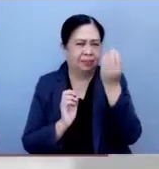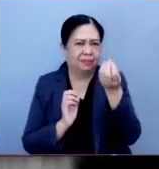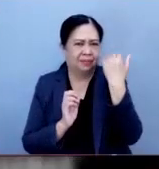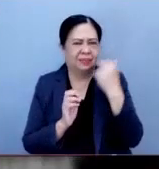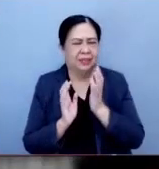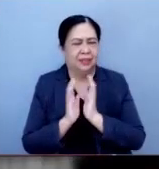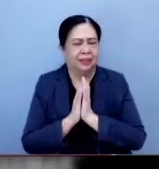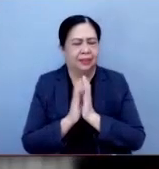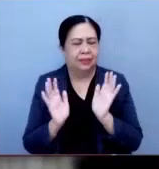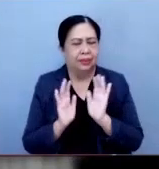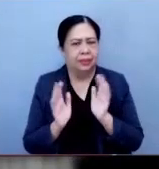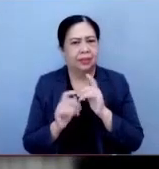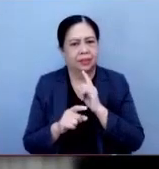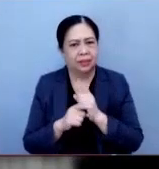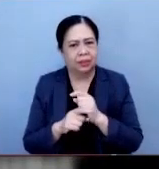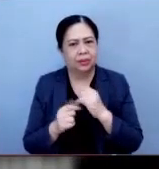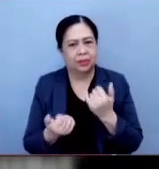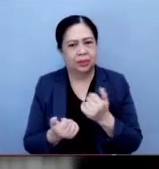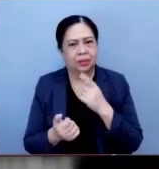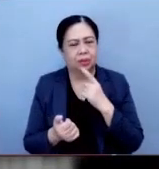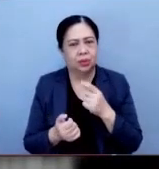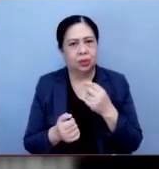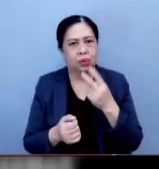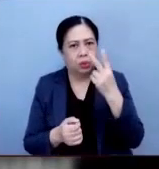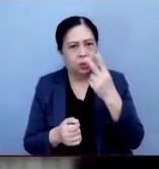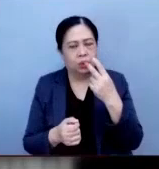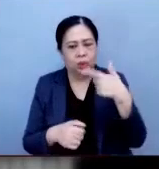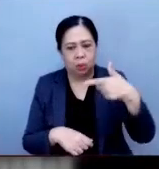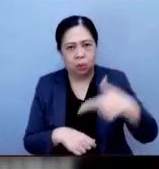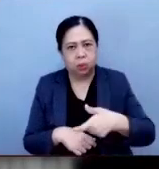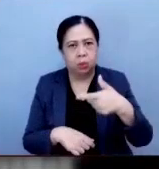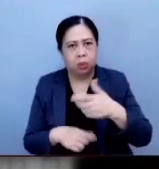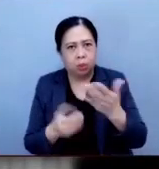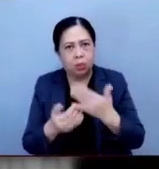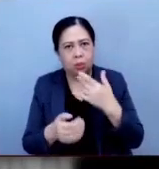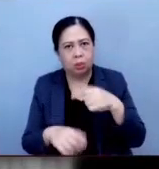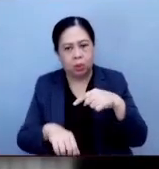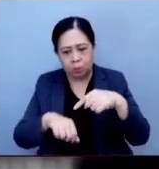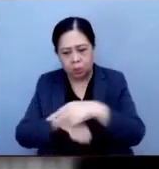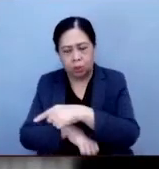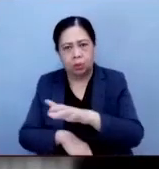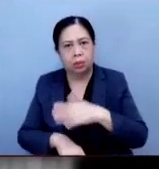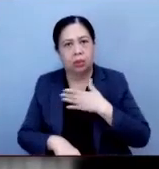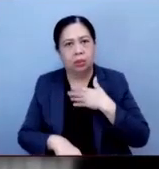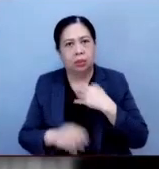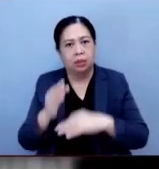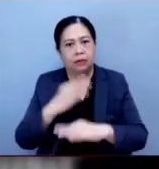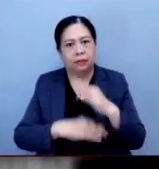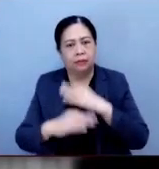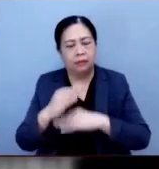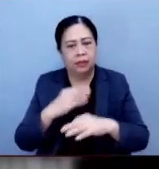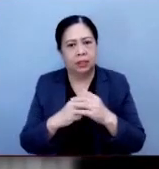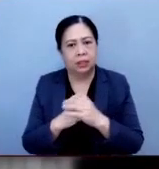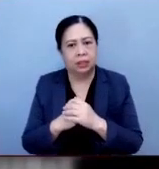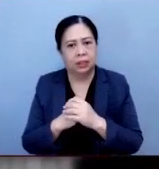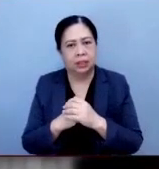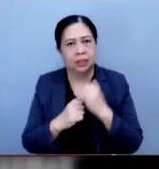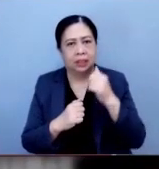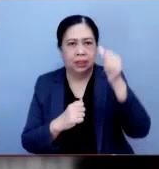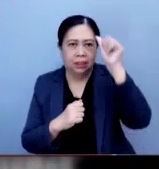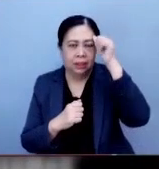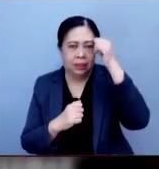akin. Kasi dalawang balak po ang dumatlis sa paa ko. Datlis lang po. Yung pumatay sa alaga